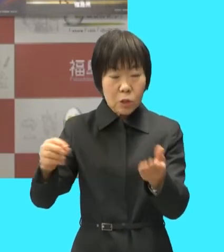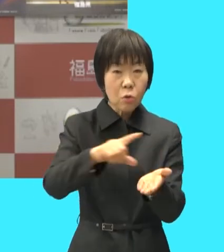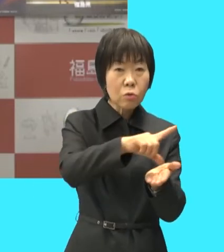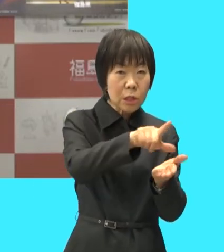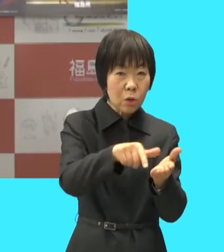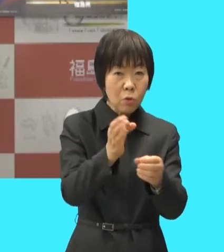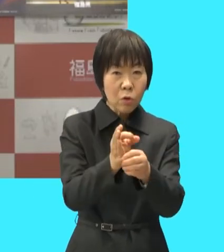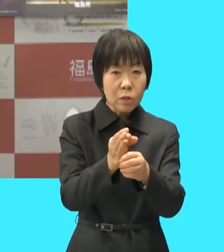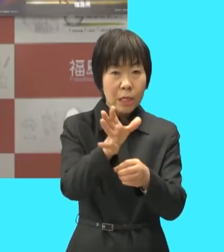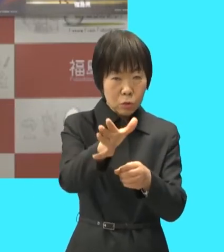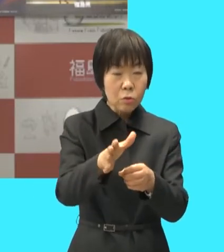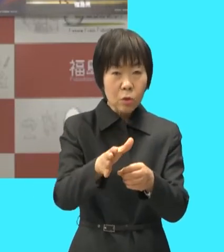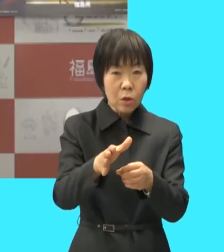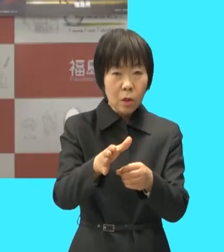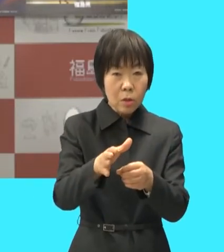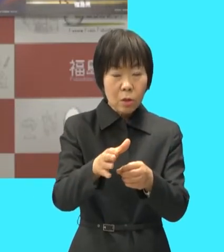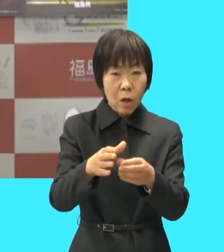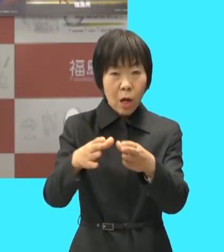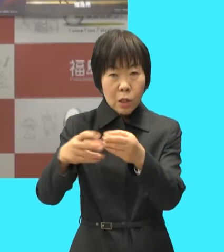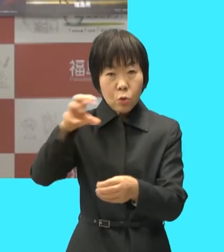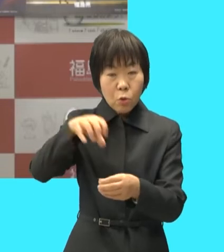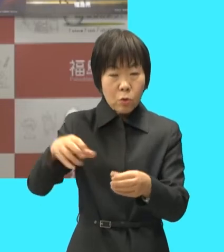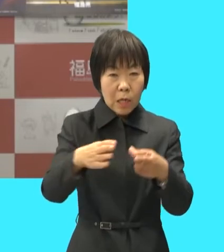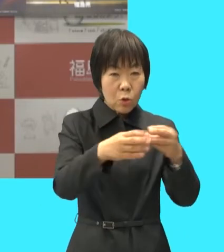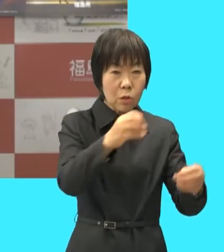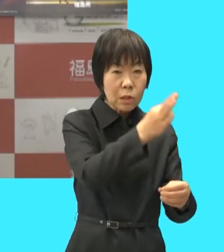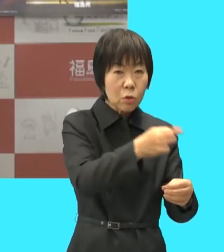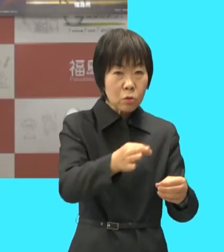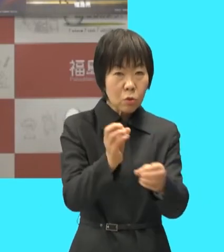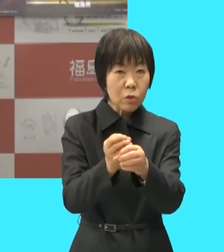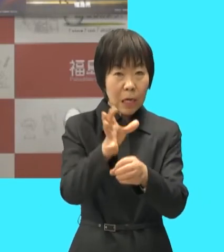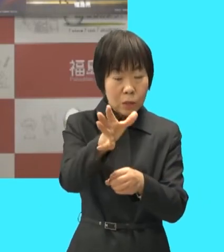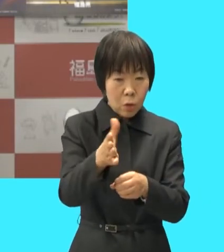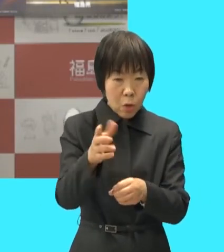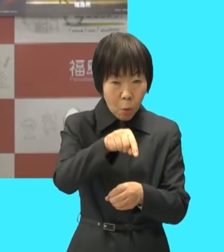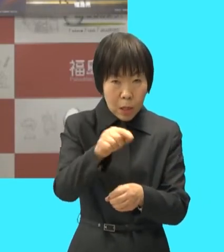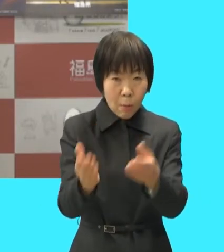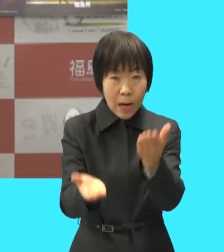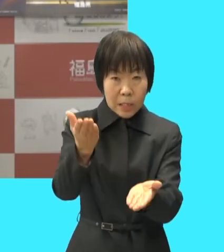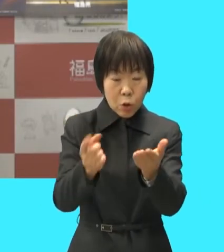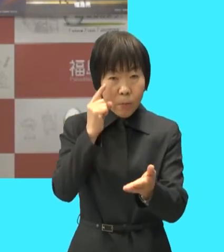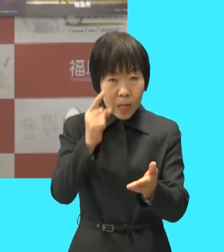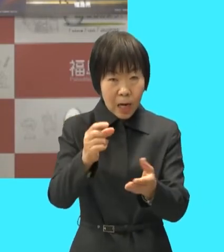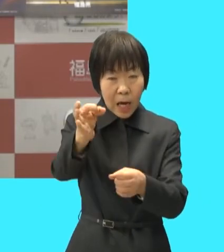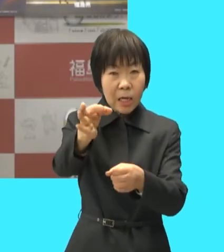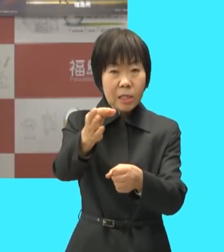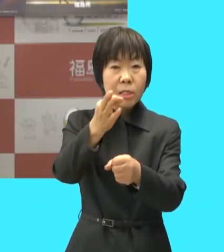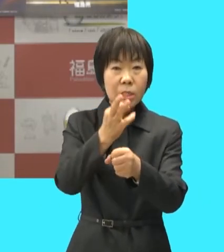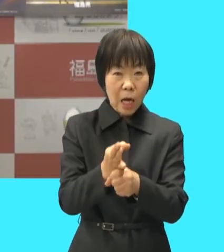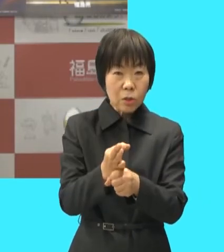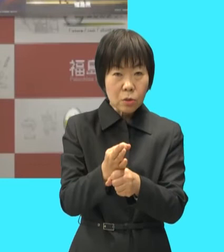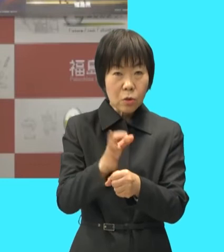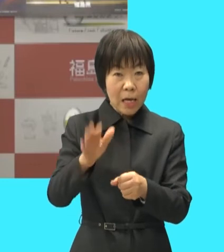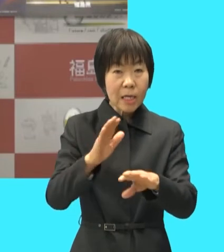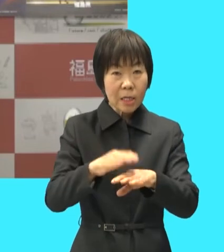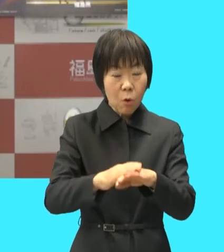歳出、あるいは都道府県と市町村の歳出、そのバランスを見ながら歳入のあり方を常に考えていか